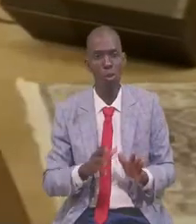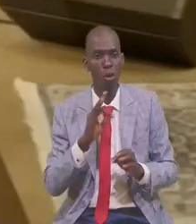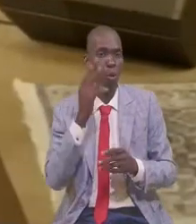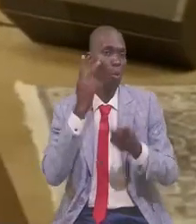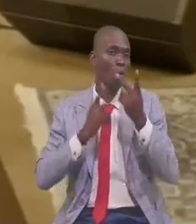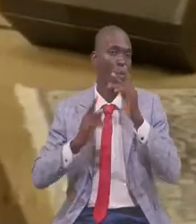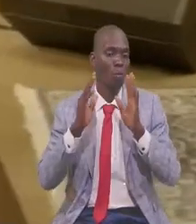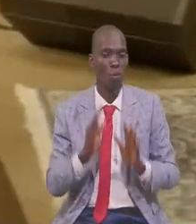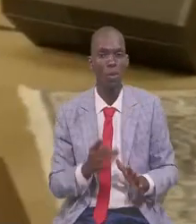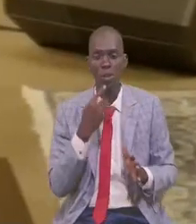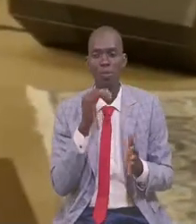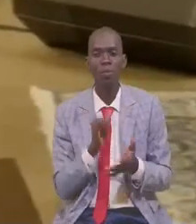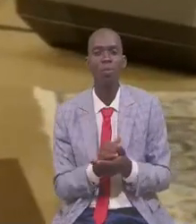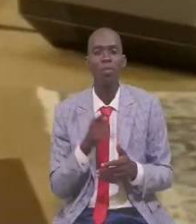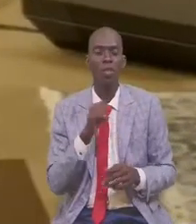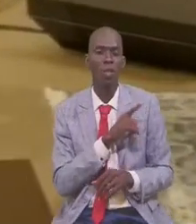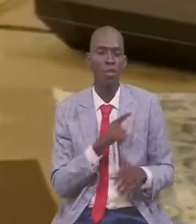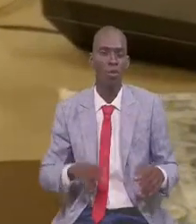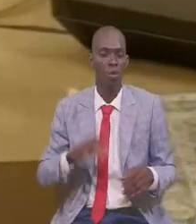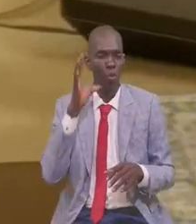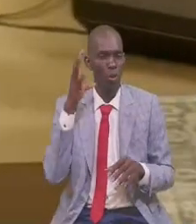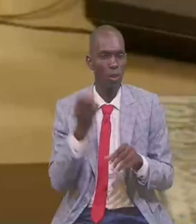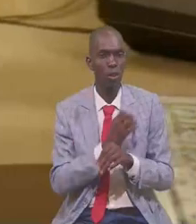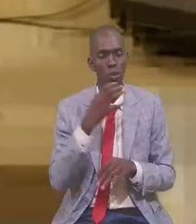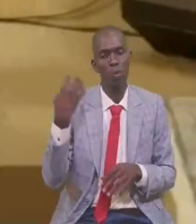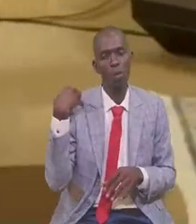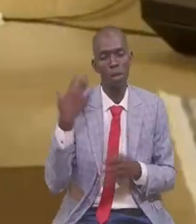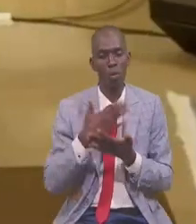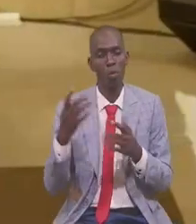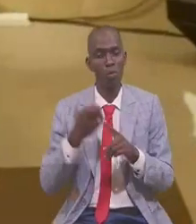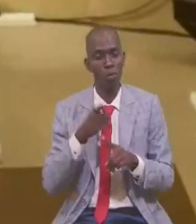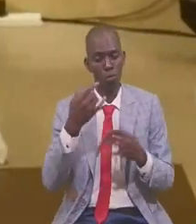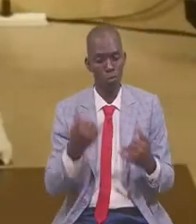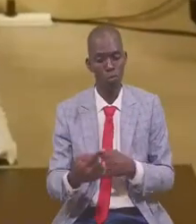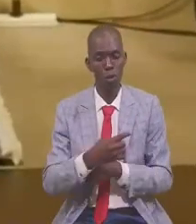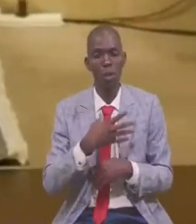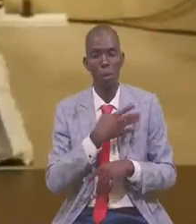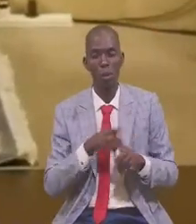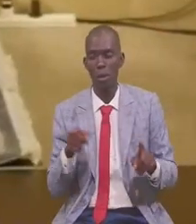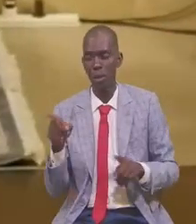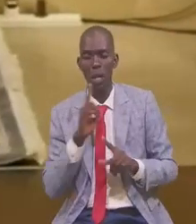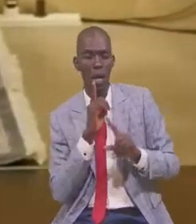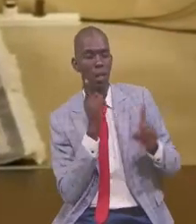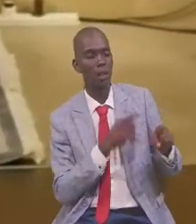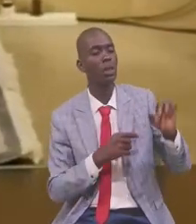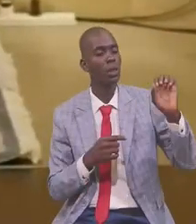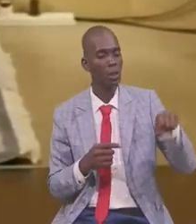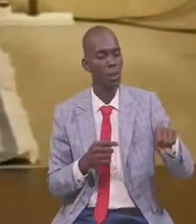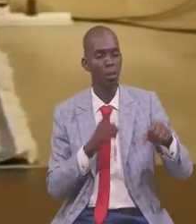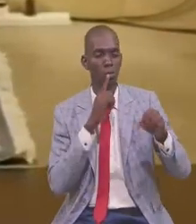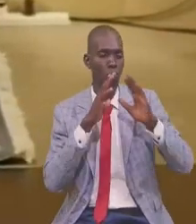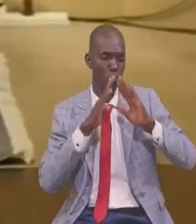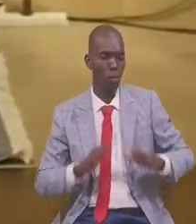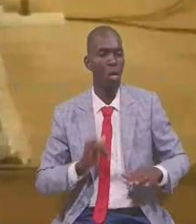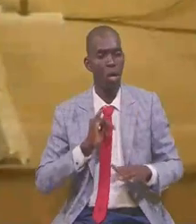Il dit, ton maître va enlever ton... Le Seigneur va enlever ton maître. J'ai dit, je le sais, taisez-vous.